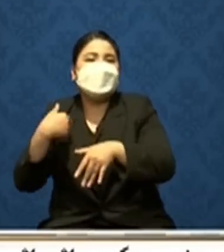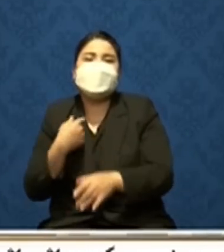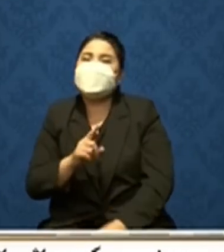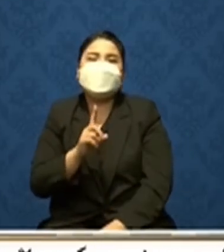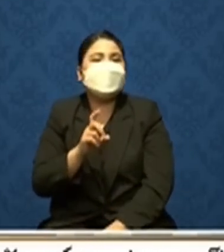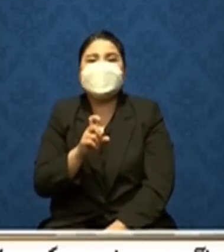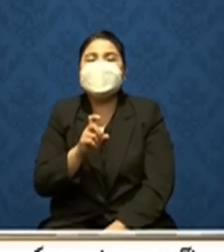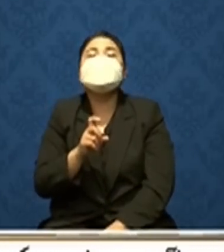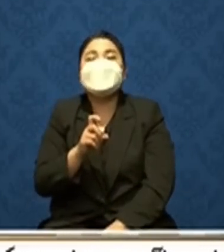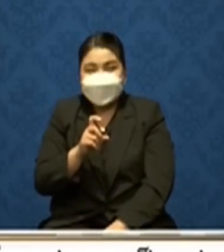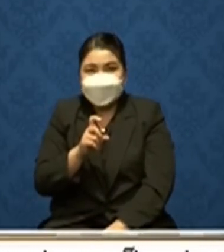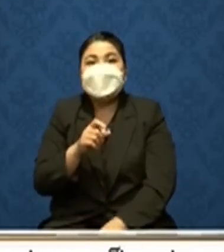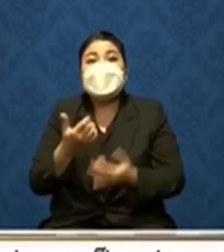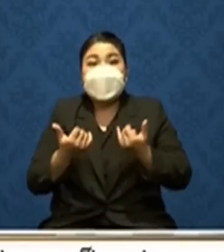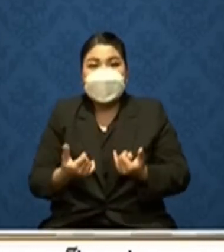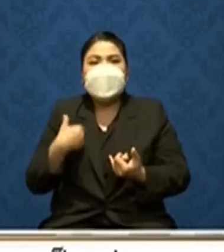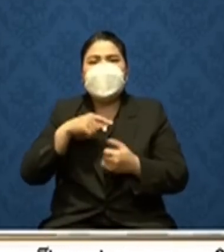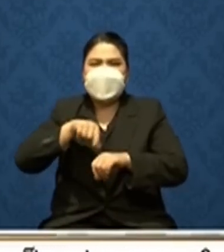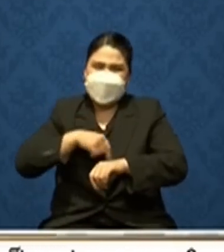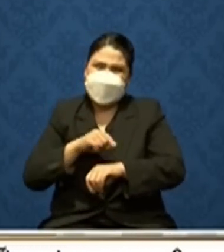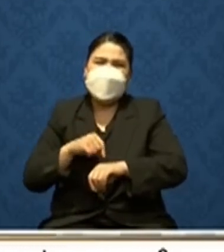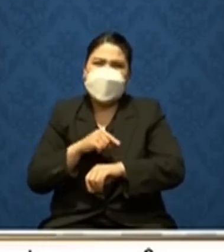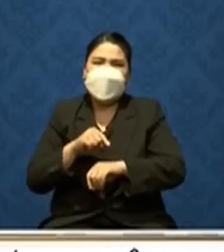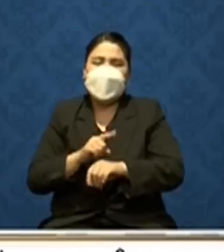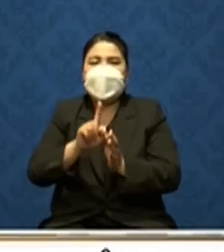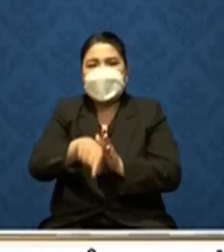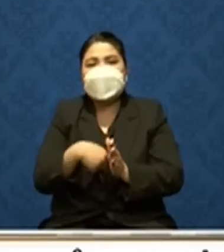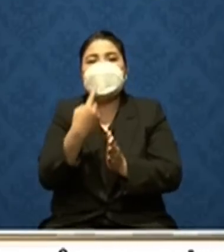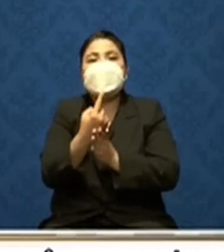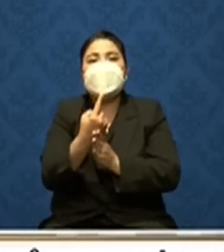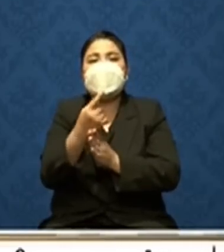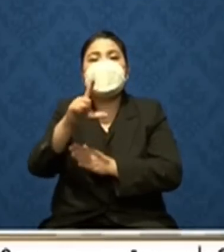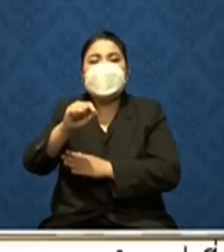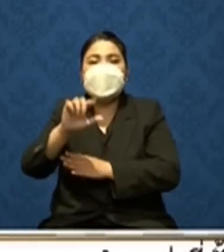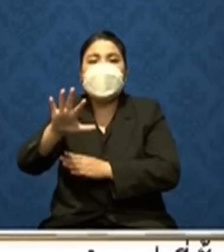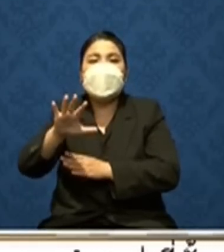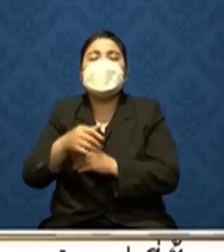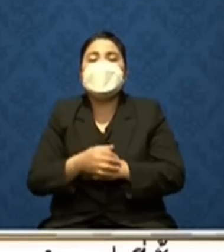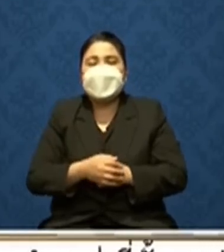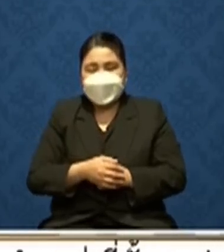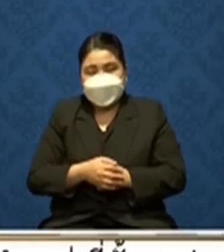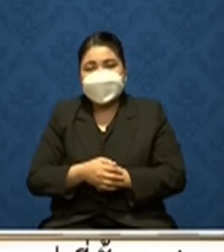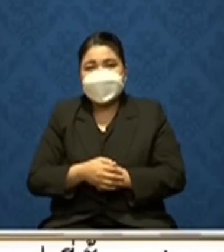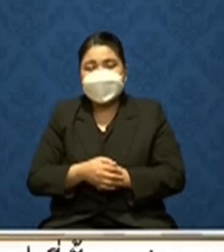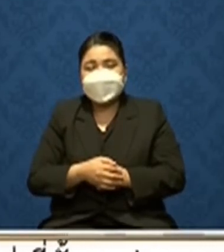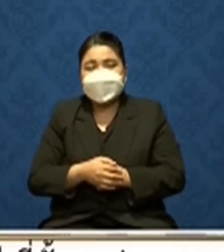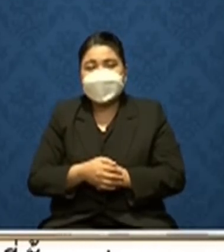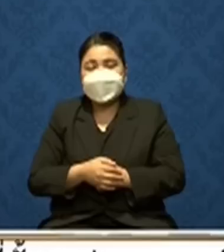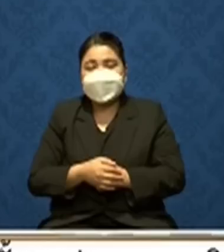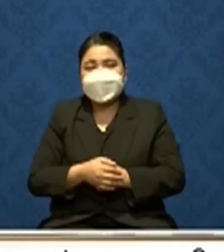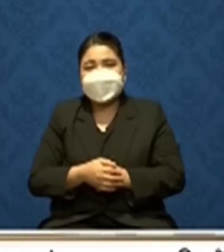ยังเพื่อนสมาชิกที่เคารพกับผมใช้เวลาสะพาน 1ชั่วโมง 25นาทีสุดท้ายครับแต่